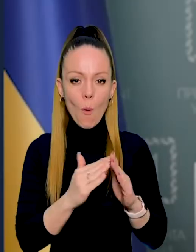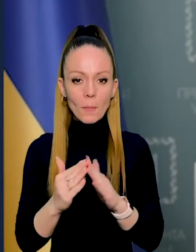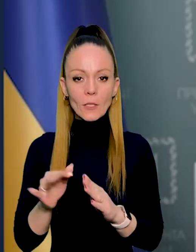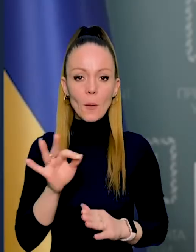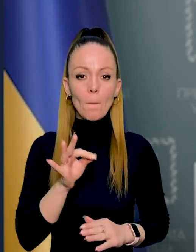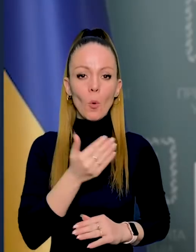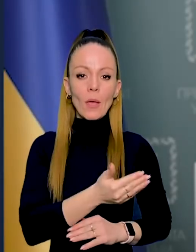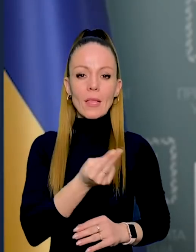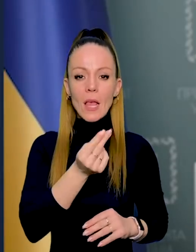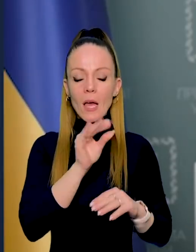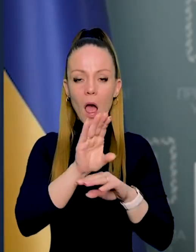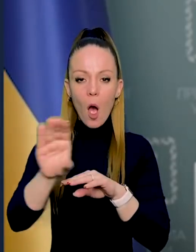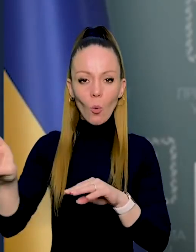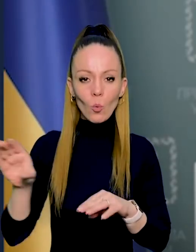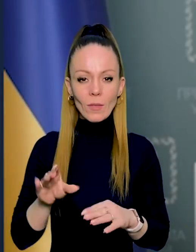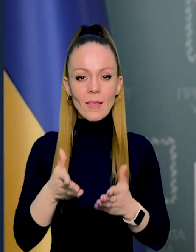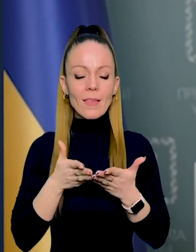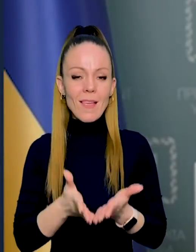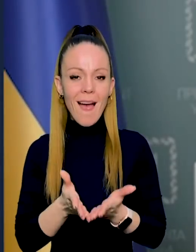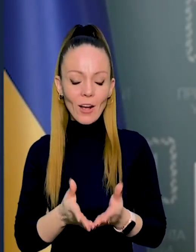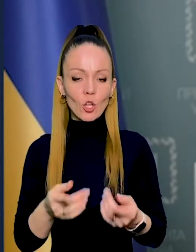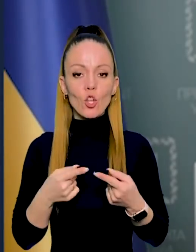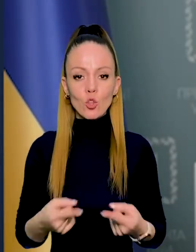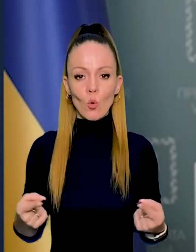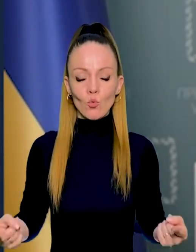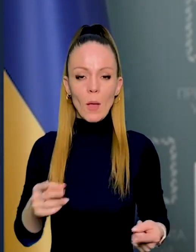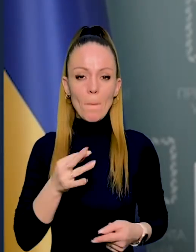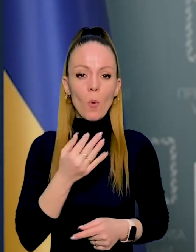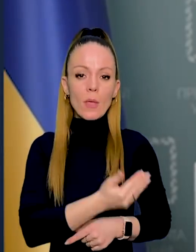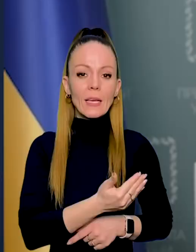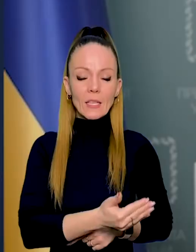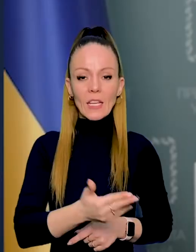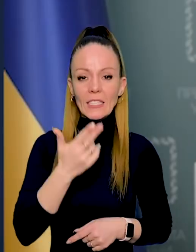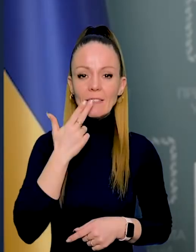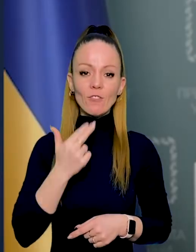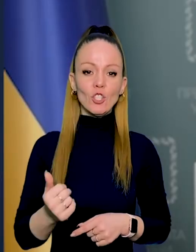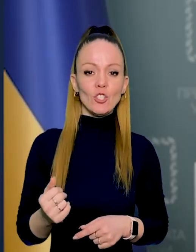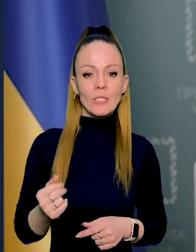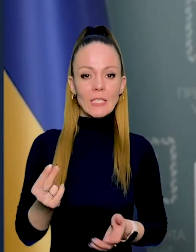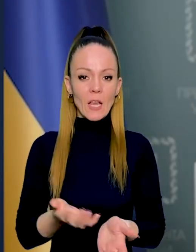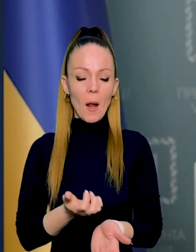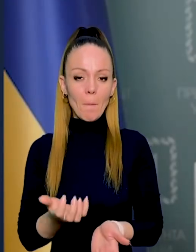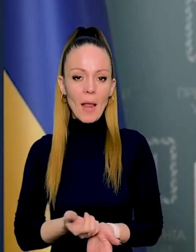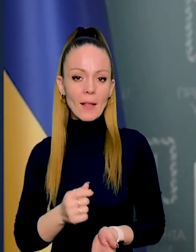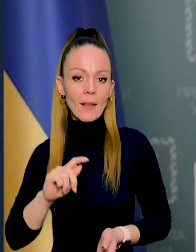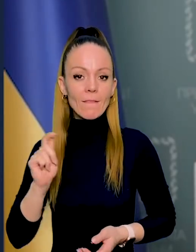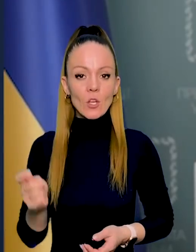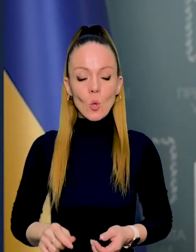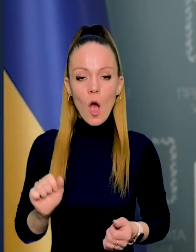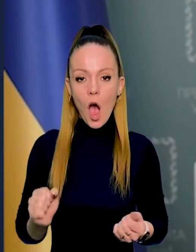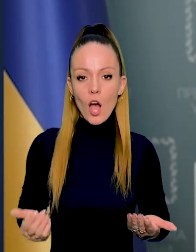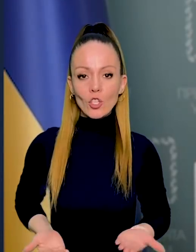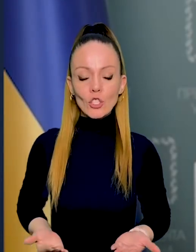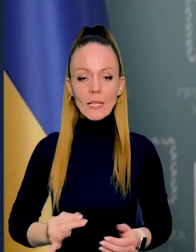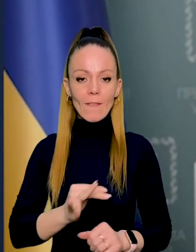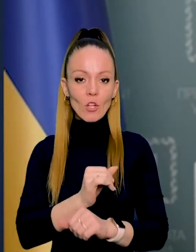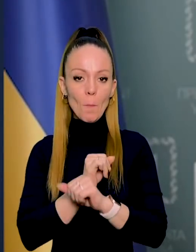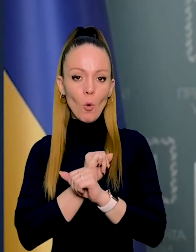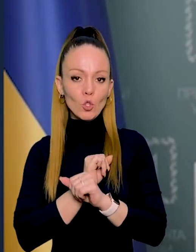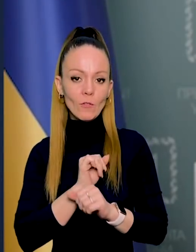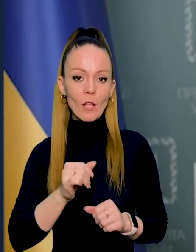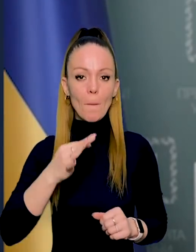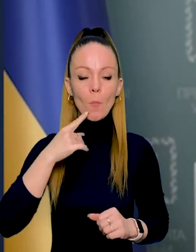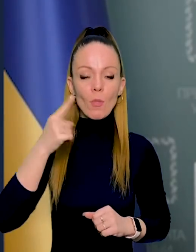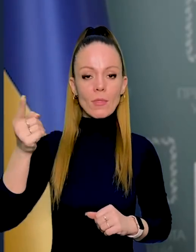по їхніх рахунках і яхтам тощо, по їхніх звичці заробляти війною, а жити і